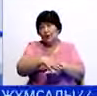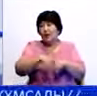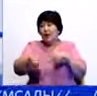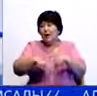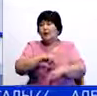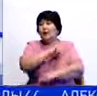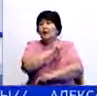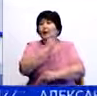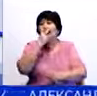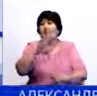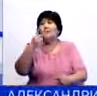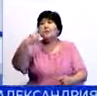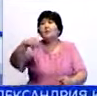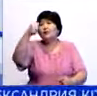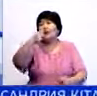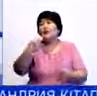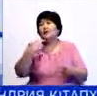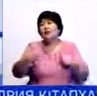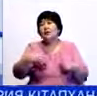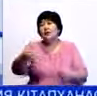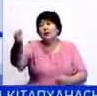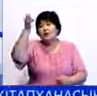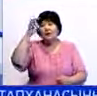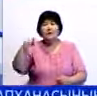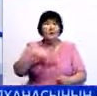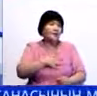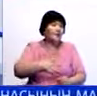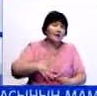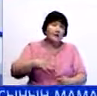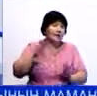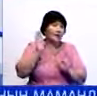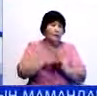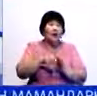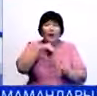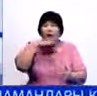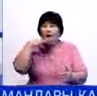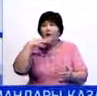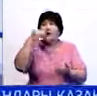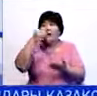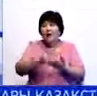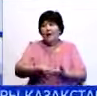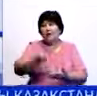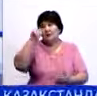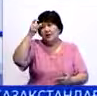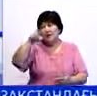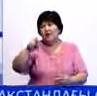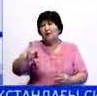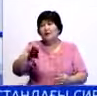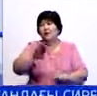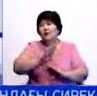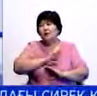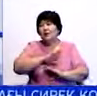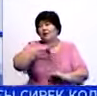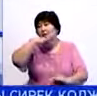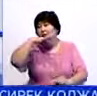барамай-ақ 20-шы ғасыр зобалаңына көз жүгіртсең, сай сүйегің сырқырайды. Талай асылымыздың тағдырын қиып, жазықсыз жандарды